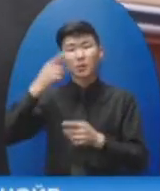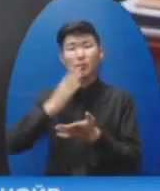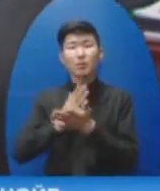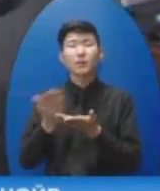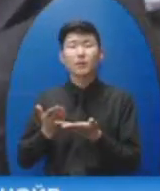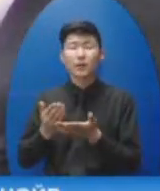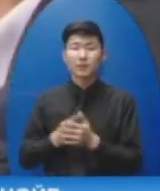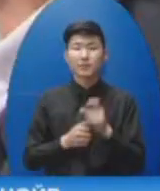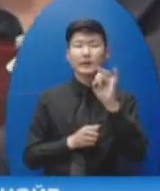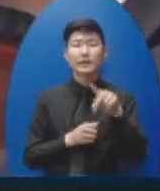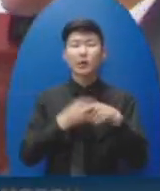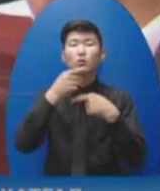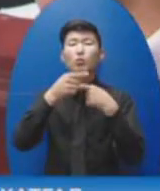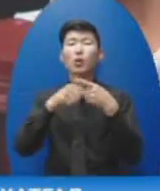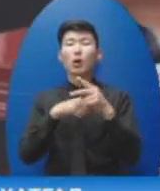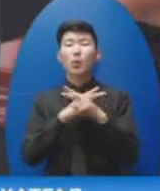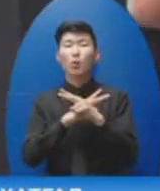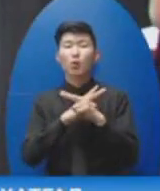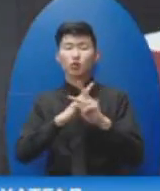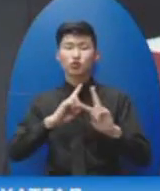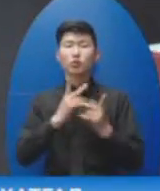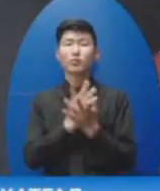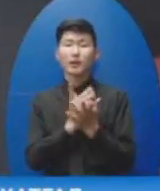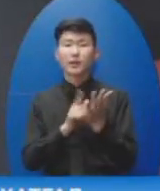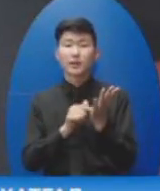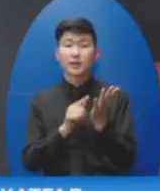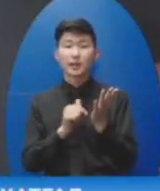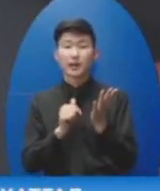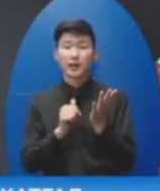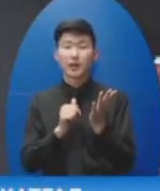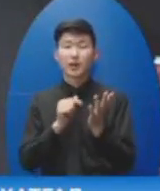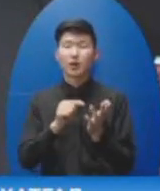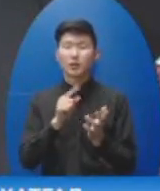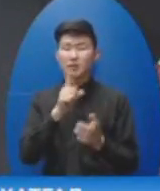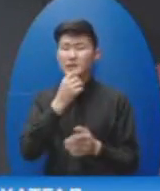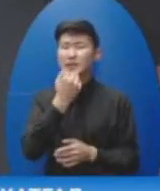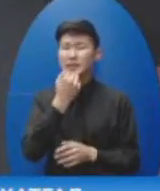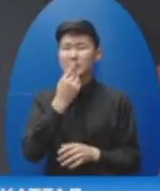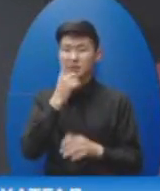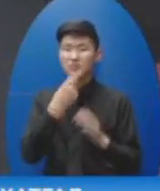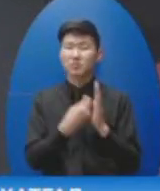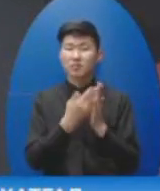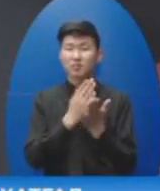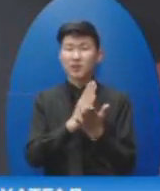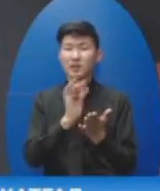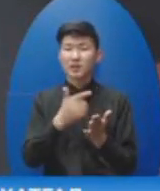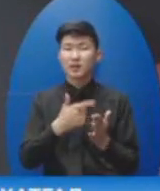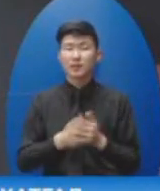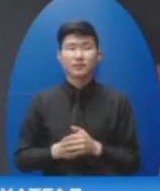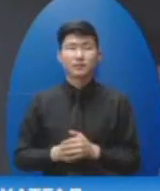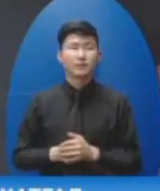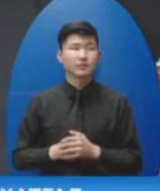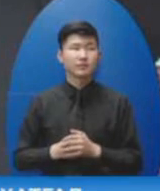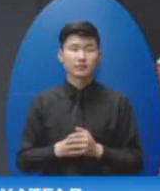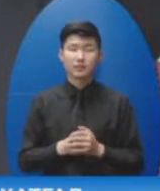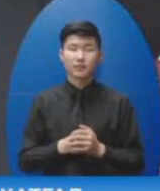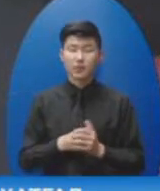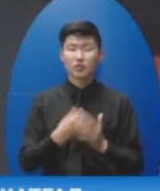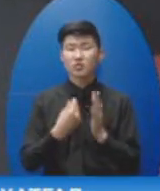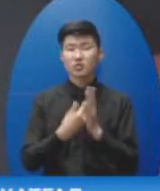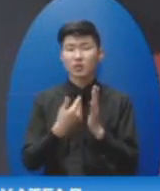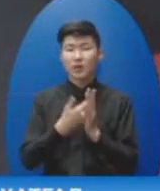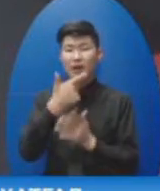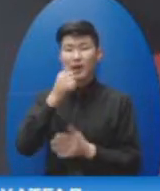хуулийг өөрчлөх хэрэгтэй юм байна. Хилийн тухай хууль. Одоо их хинээтэй зүйл байдаг байхгүй. Тухайлбал одоо юу гэдэг нь гашин сухайтын